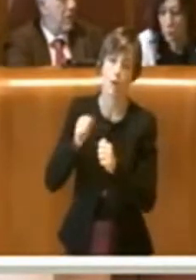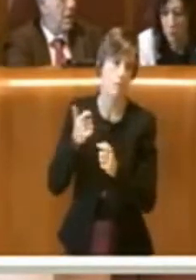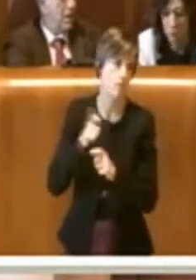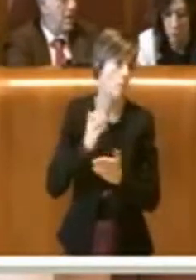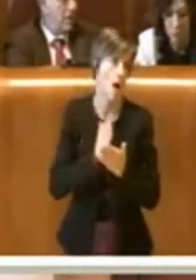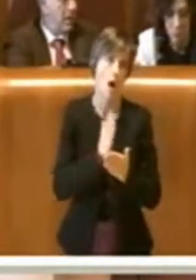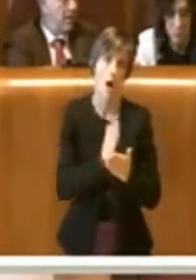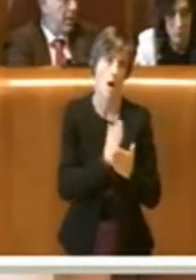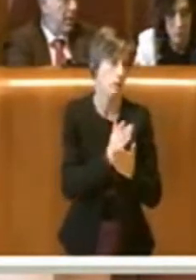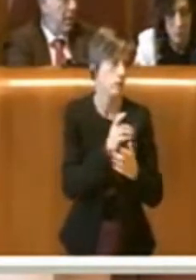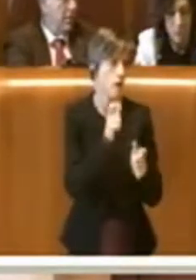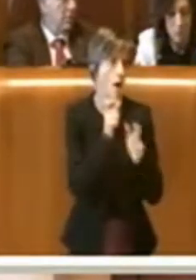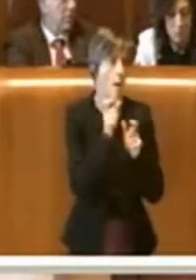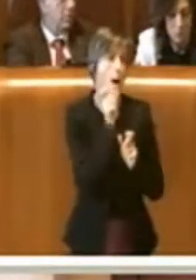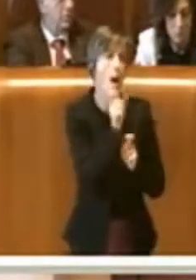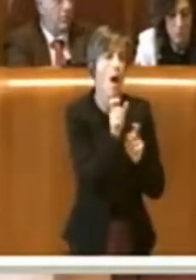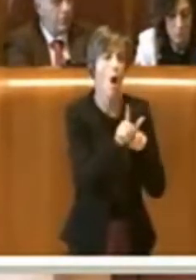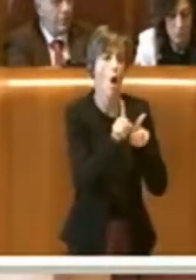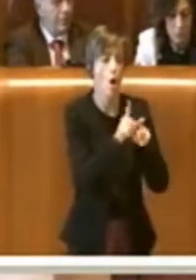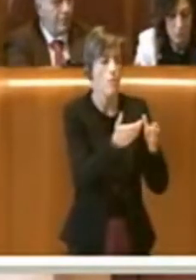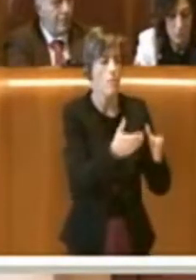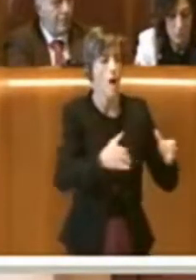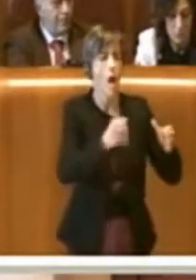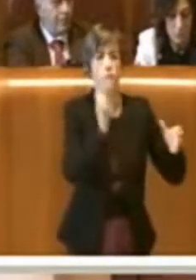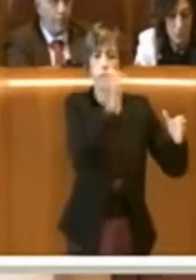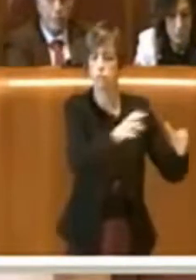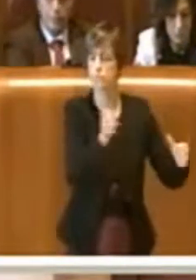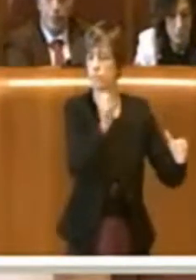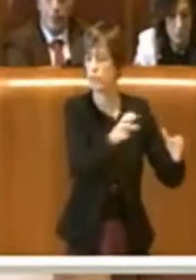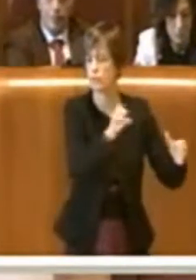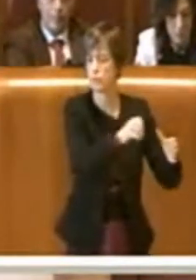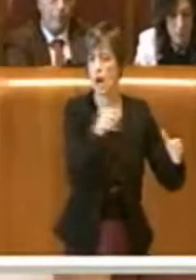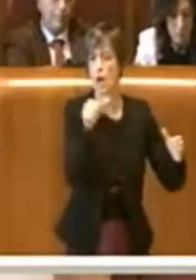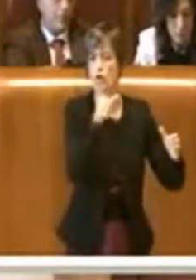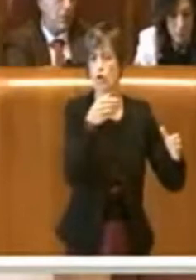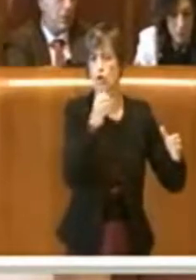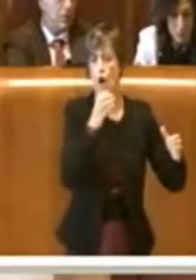rifiuti. Questo è importantissimo, deve essere chiaro a tutti noi.